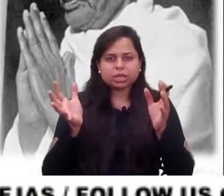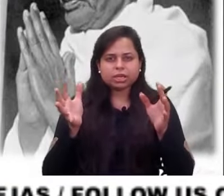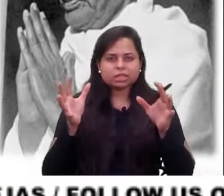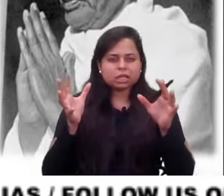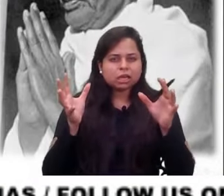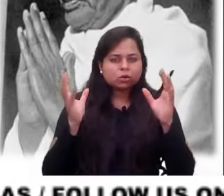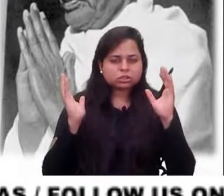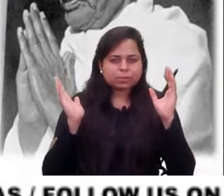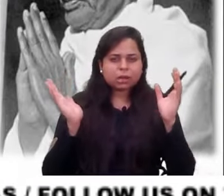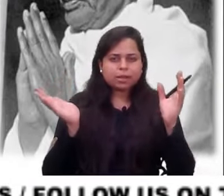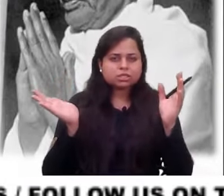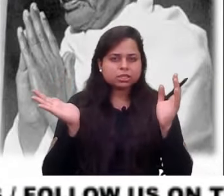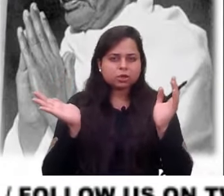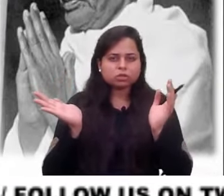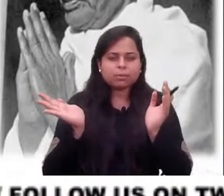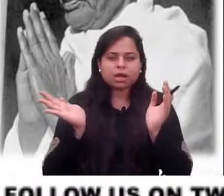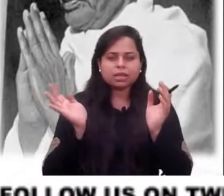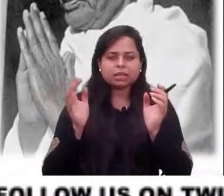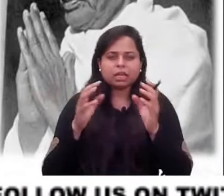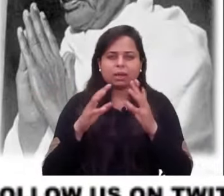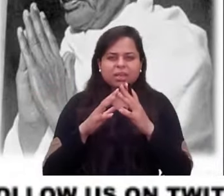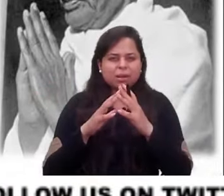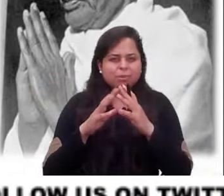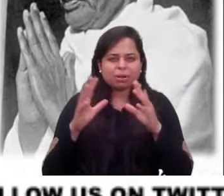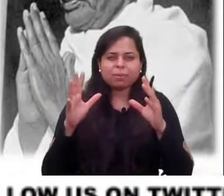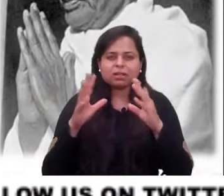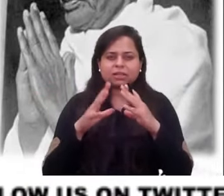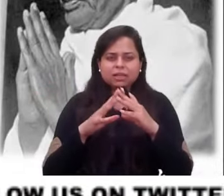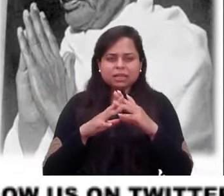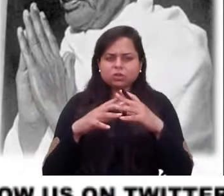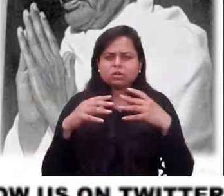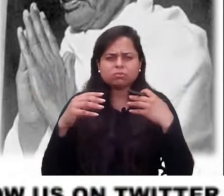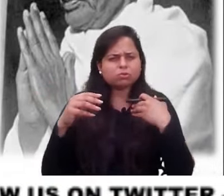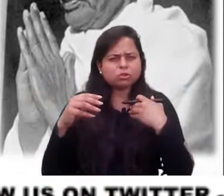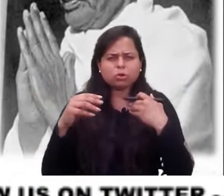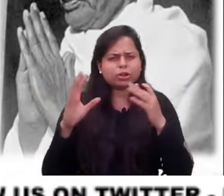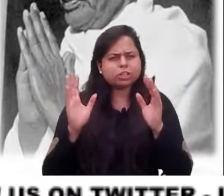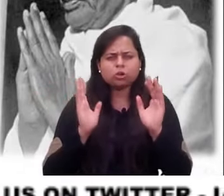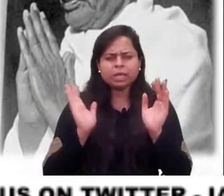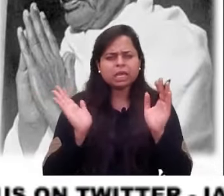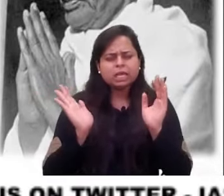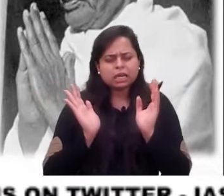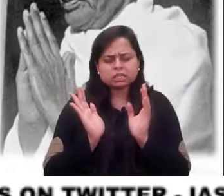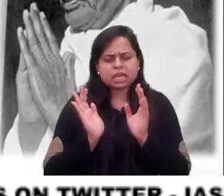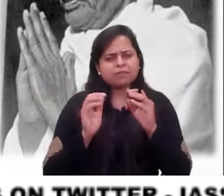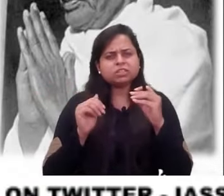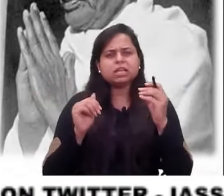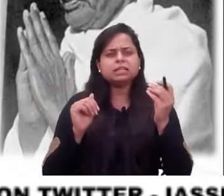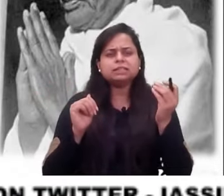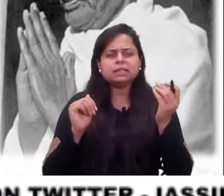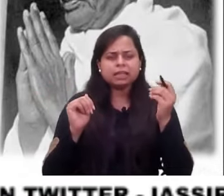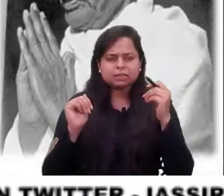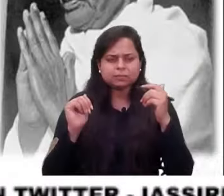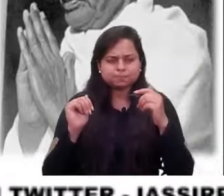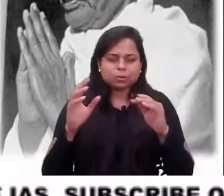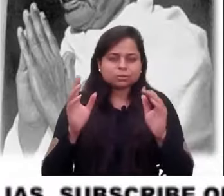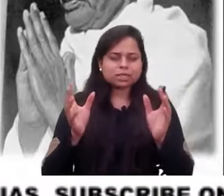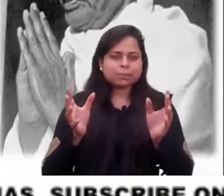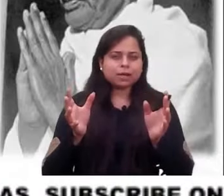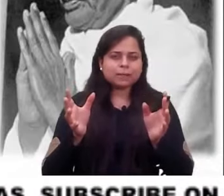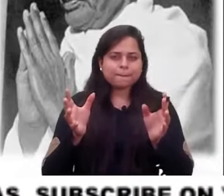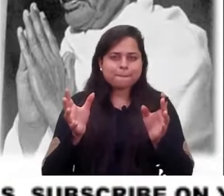गई थी उस समय हमारी चिंता को दबाने के लिए हम यहां पर बात करने की इजाजत नहीं